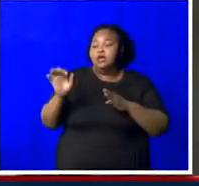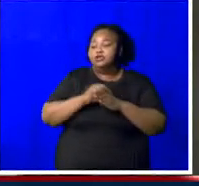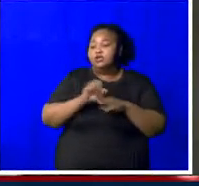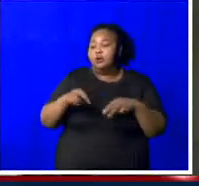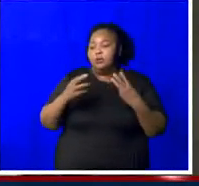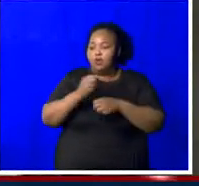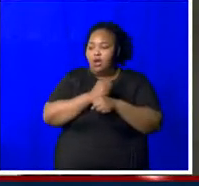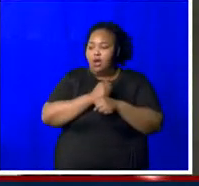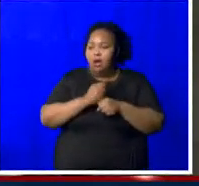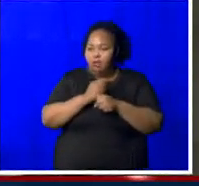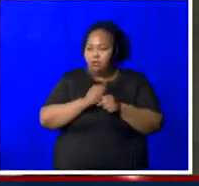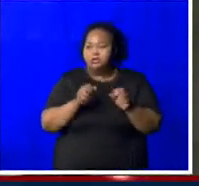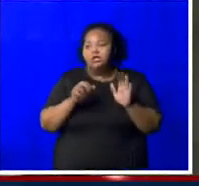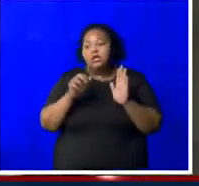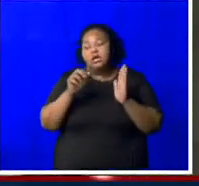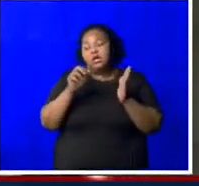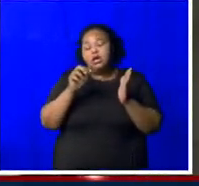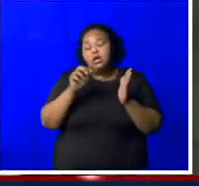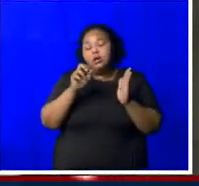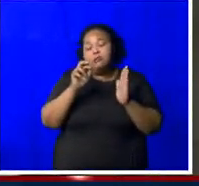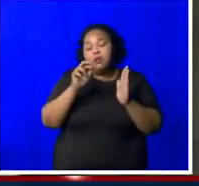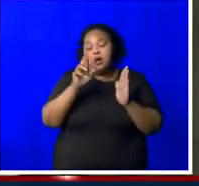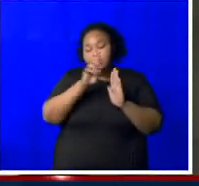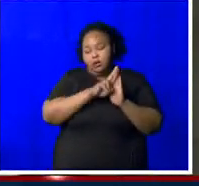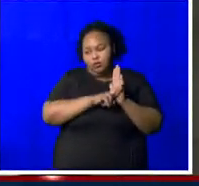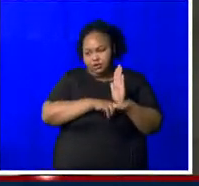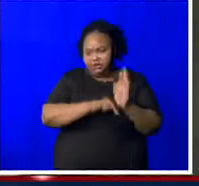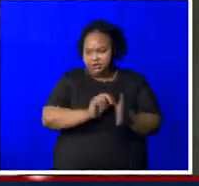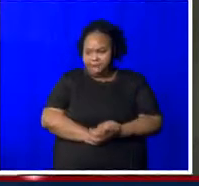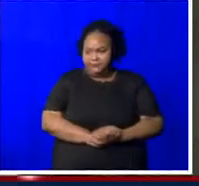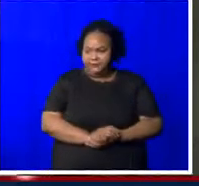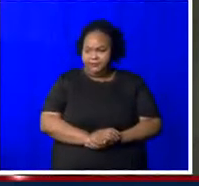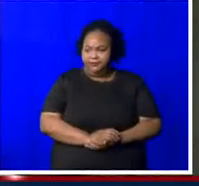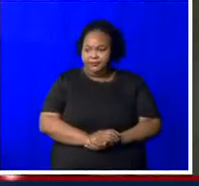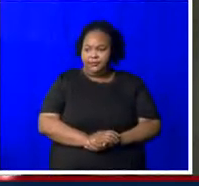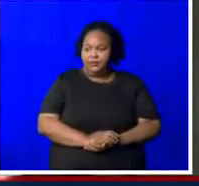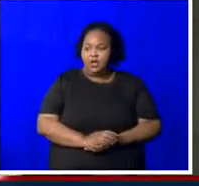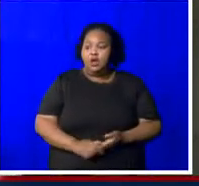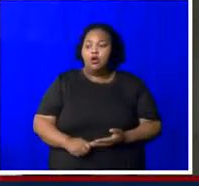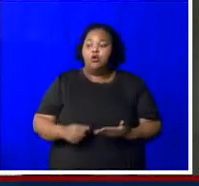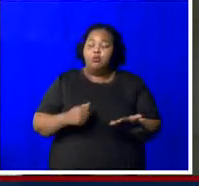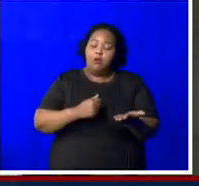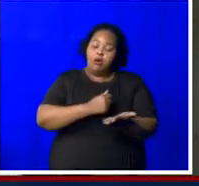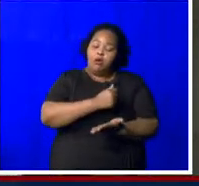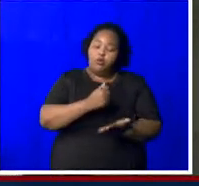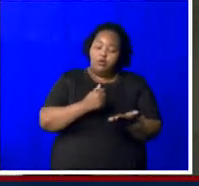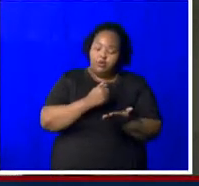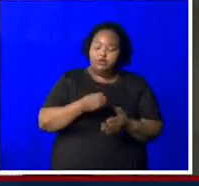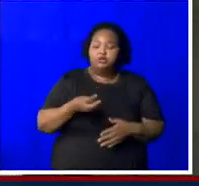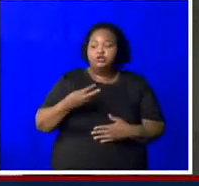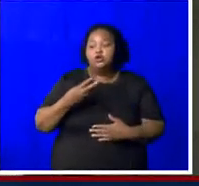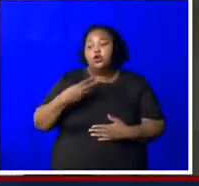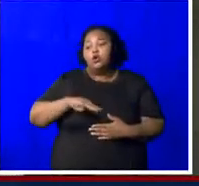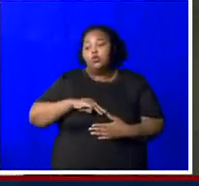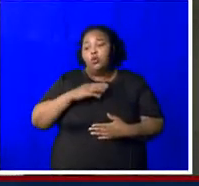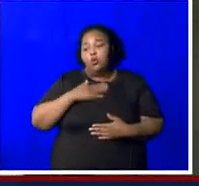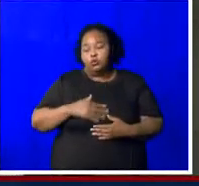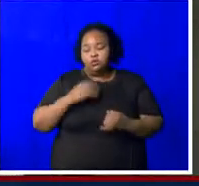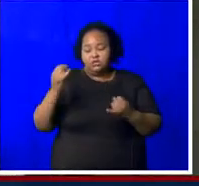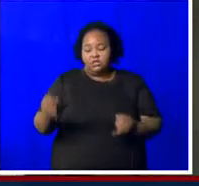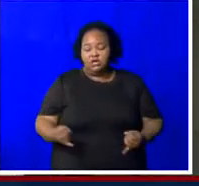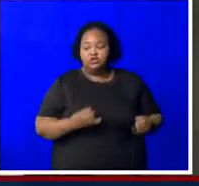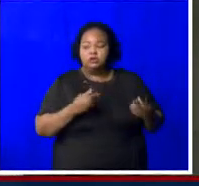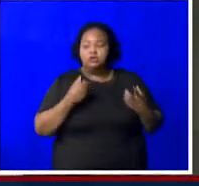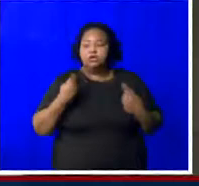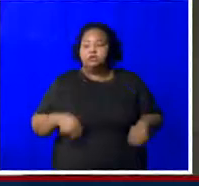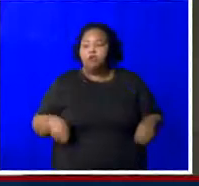Ikakhulu sithagethe ukuthi si-introduce wrestling kuma-communities. Ngendlela lelula ukuthi ba-understand